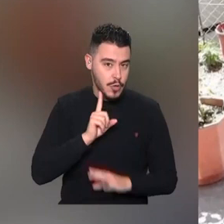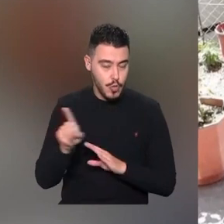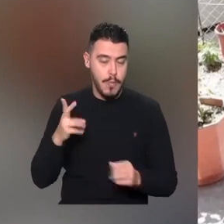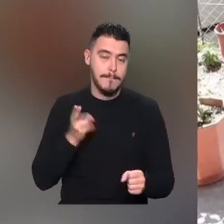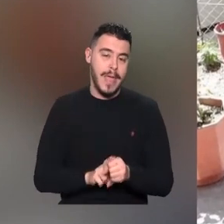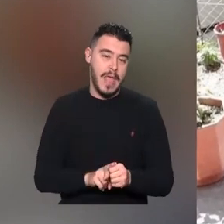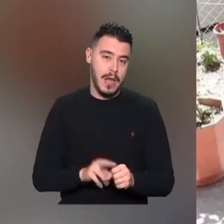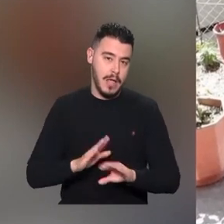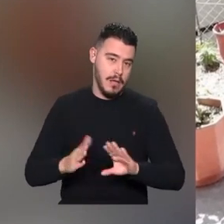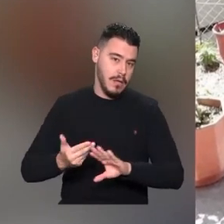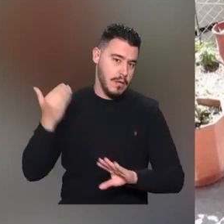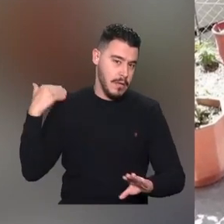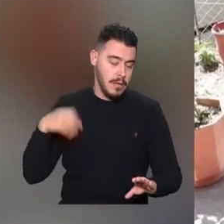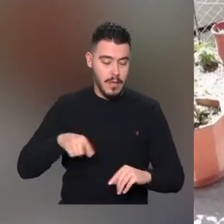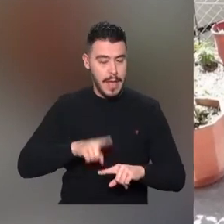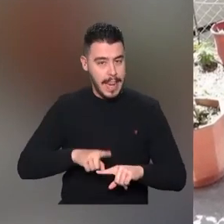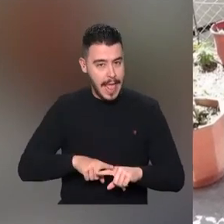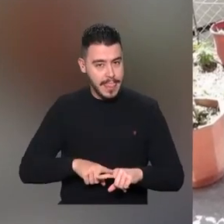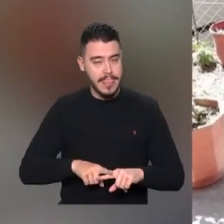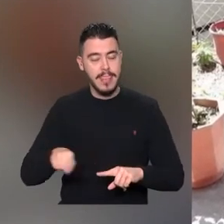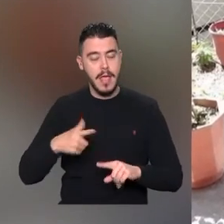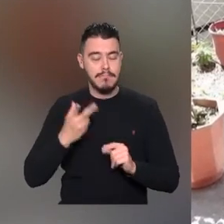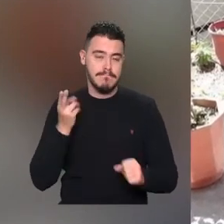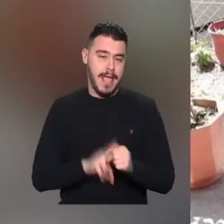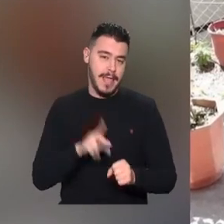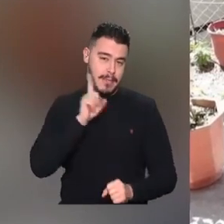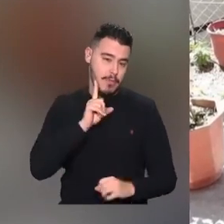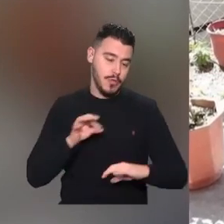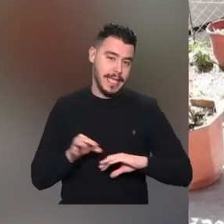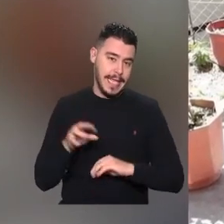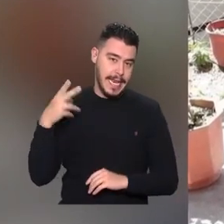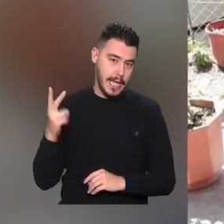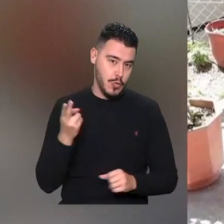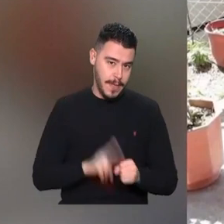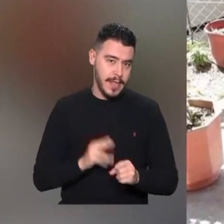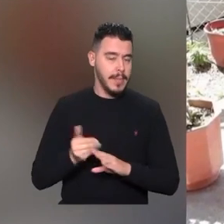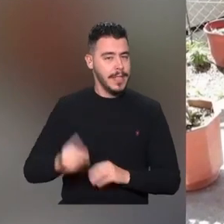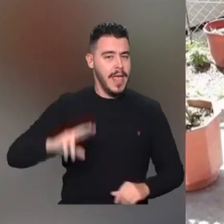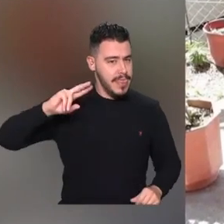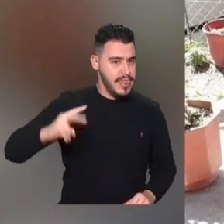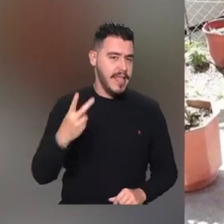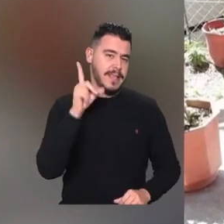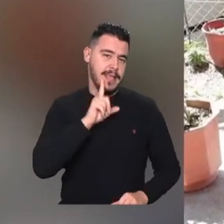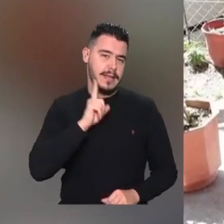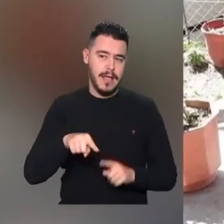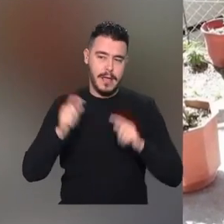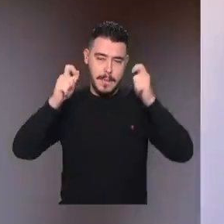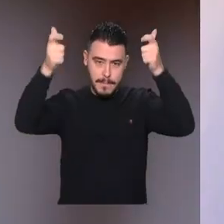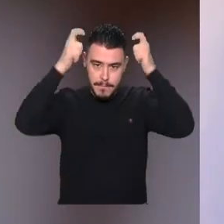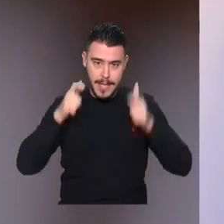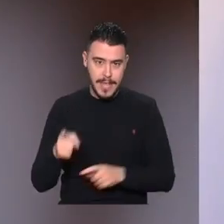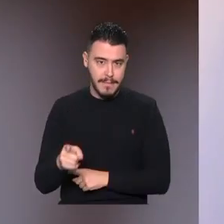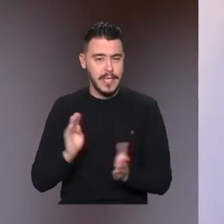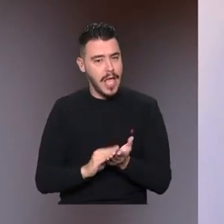έχει σκοτωθεί εδώ στην Ελλάδα. Αυτός ξαναπαντρεύτηκε. Είχε μία κόρη αυτή που παντρεύτηκε. Έχουν κάνει και άλλο ένα